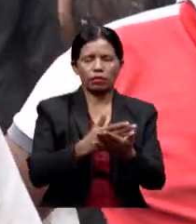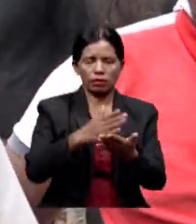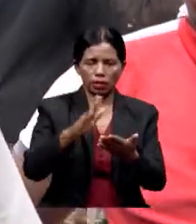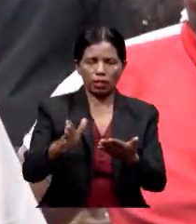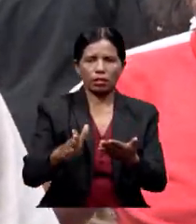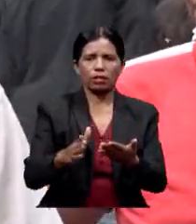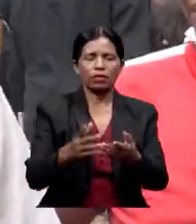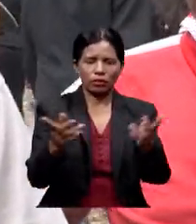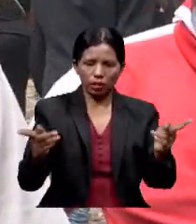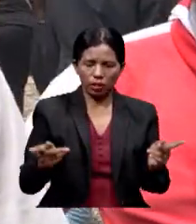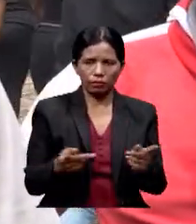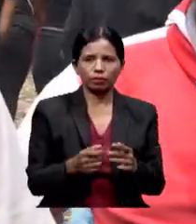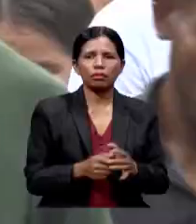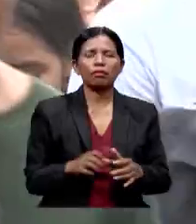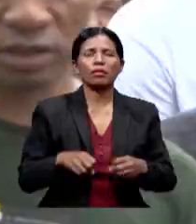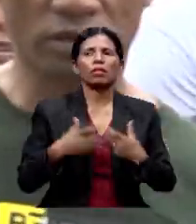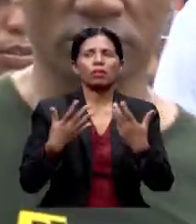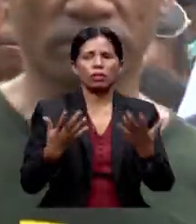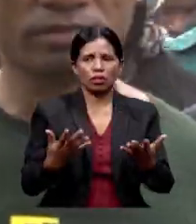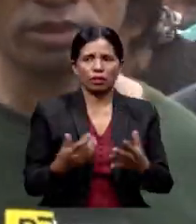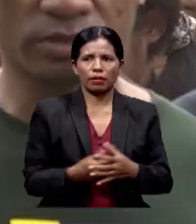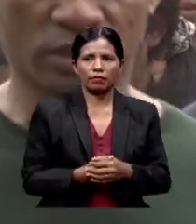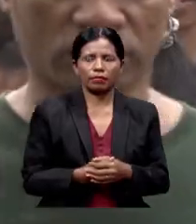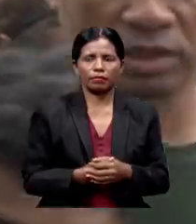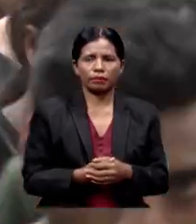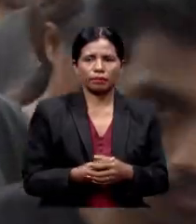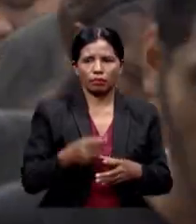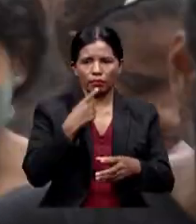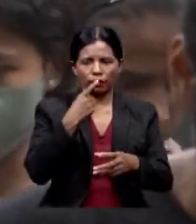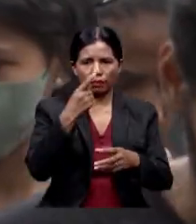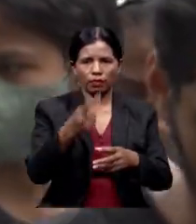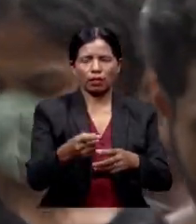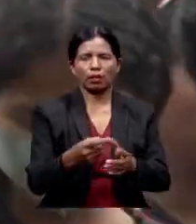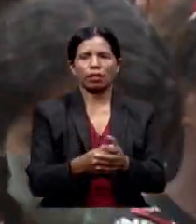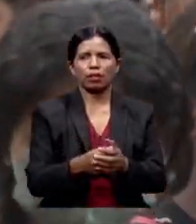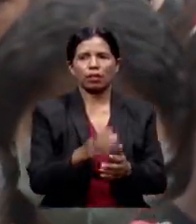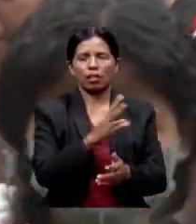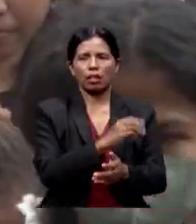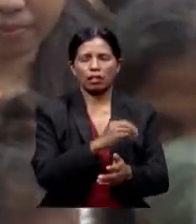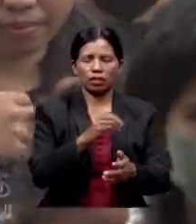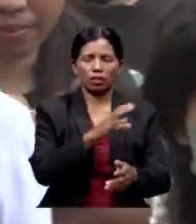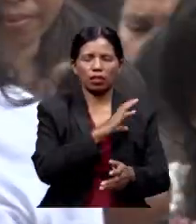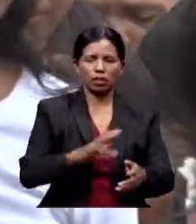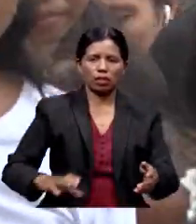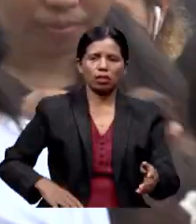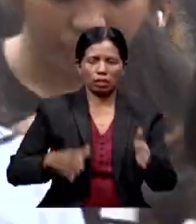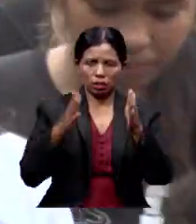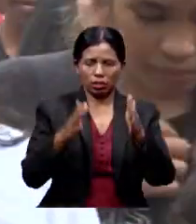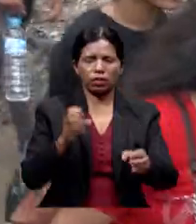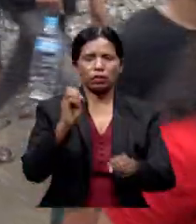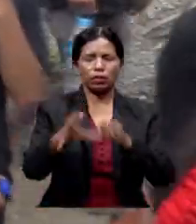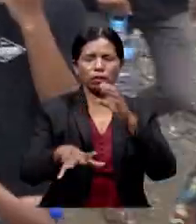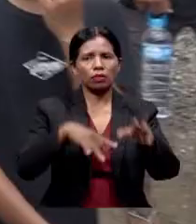ita ne ambiente rasik, enta o insatan. Jerónimo Henrique Batista afirma, atitude serane siranian, hori soe fer